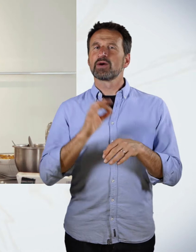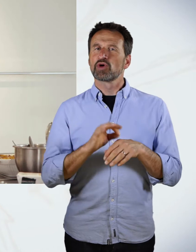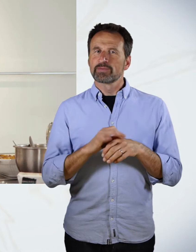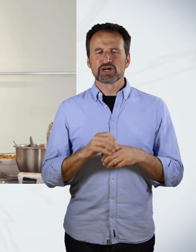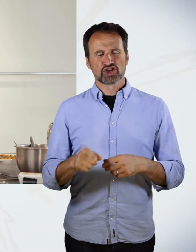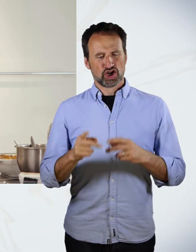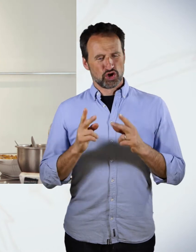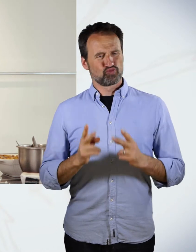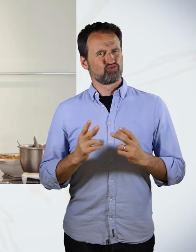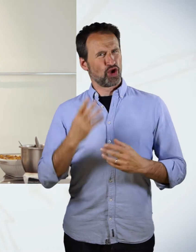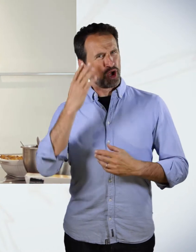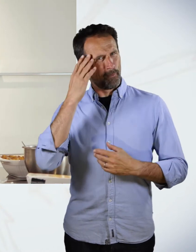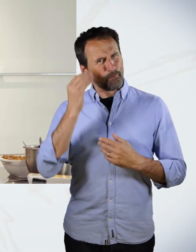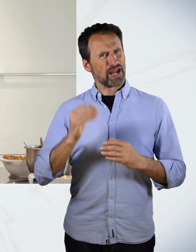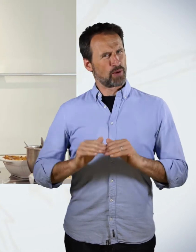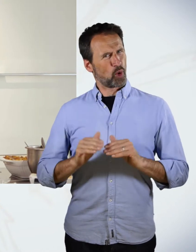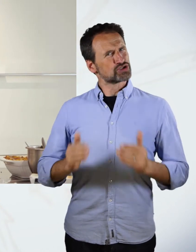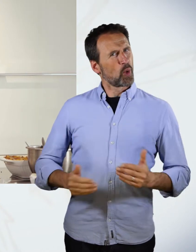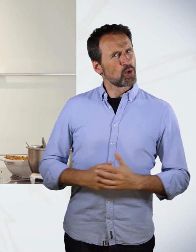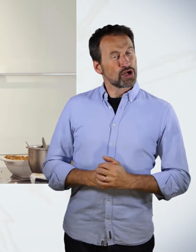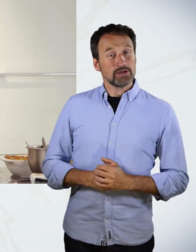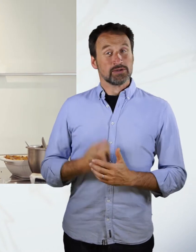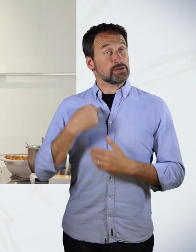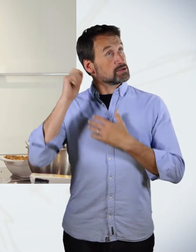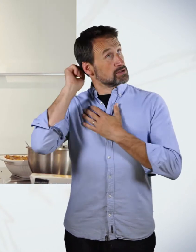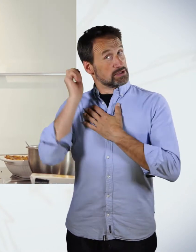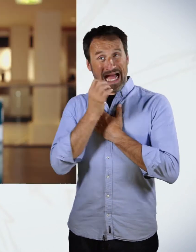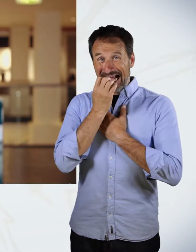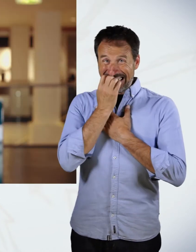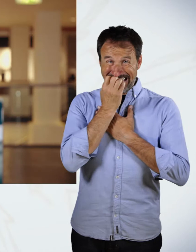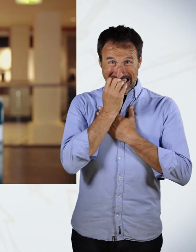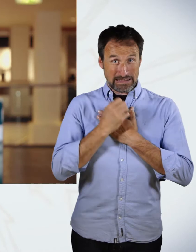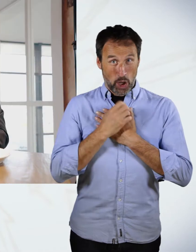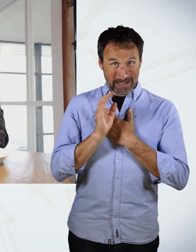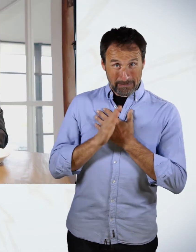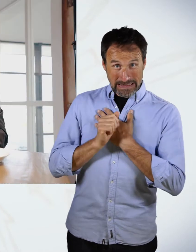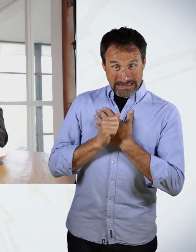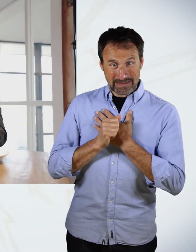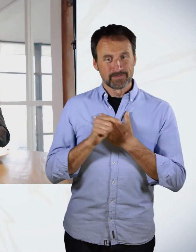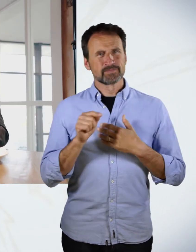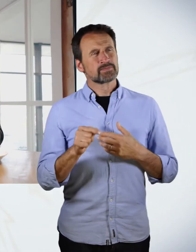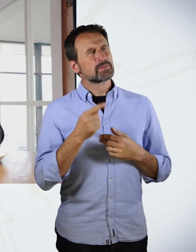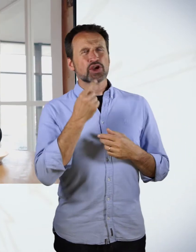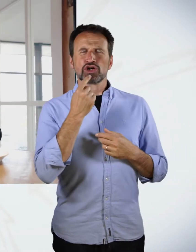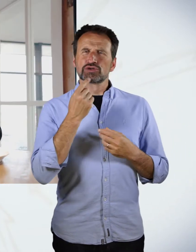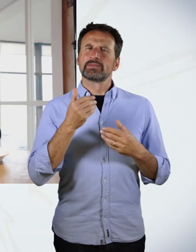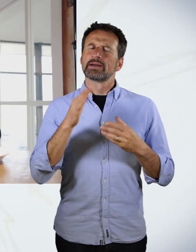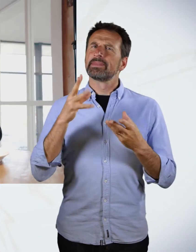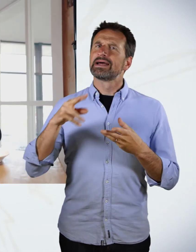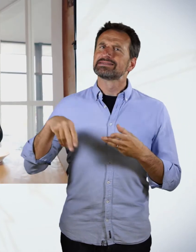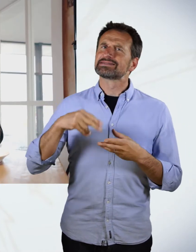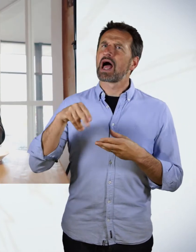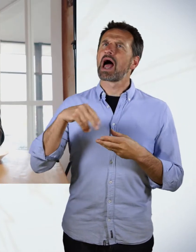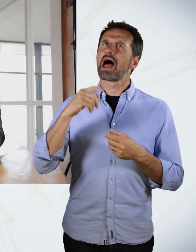Das ist ja eine richtige Männerportion. Dachte ich mir so, okay, das könnte mit meiner jetzt doch ganz schön enge werden. Hier schmeckt man mehr